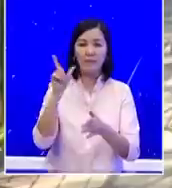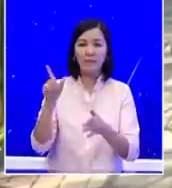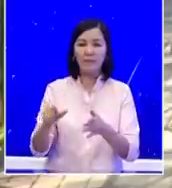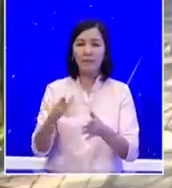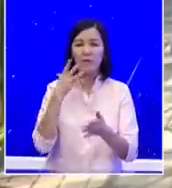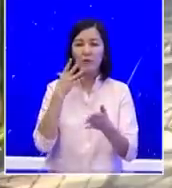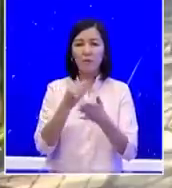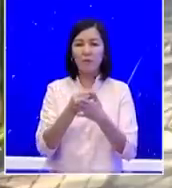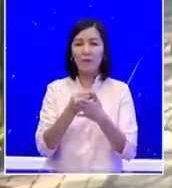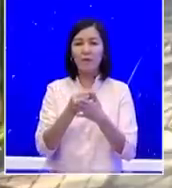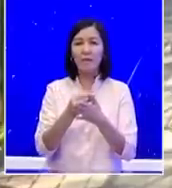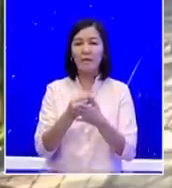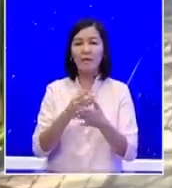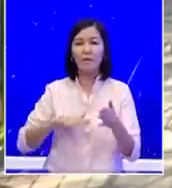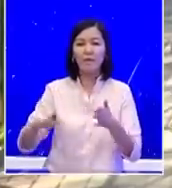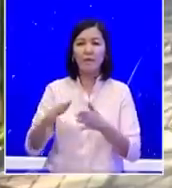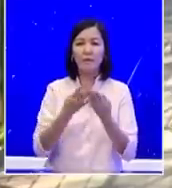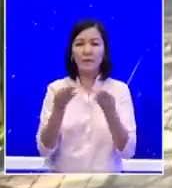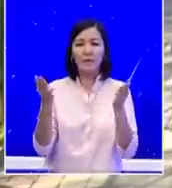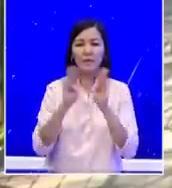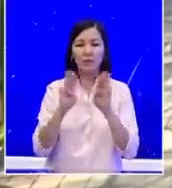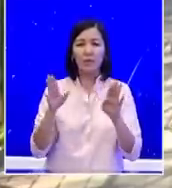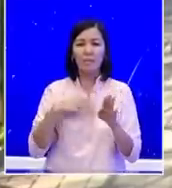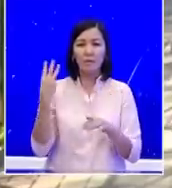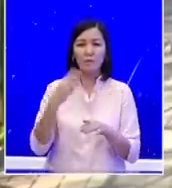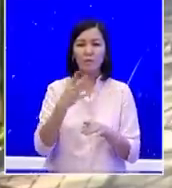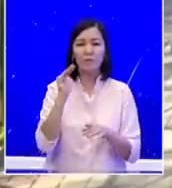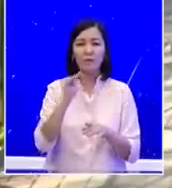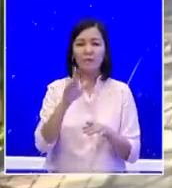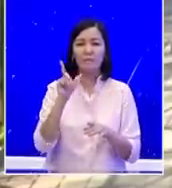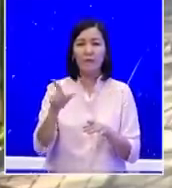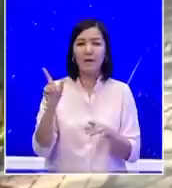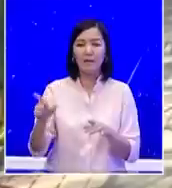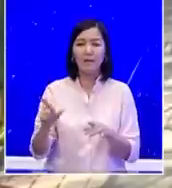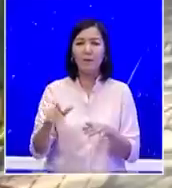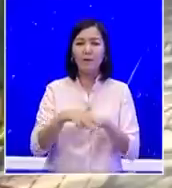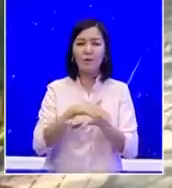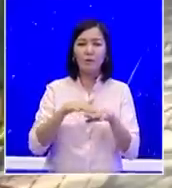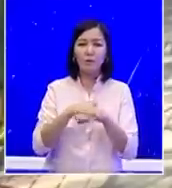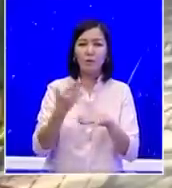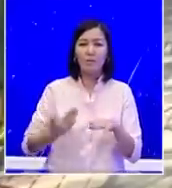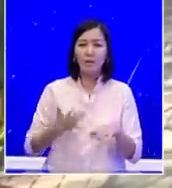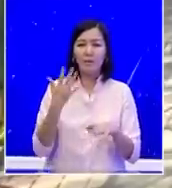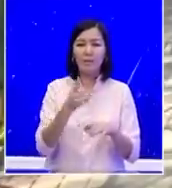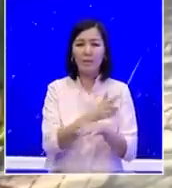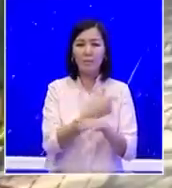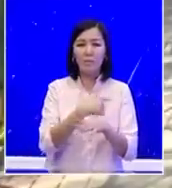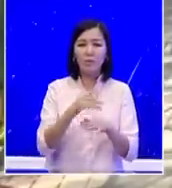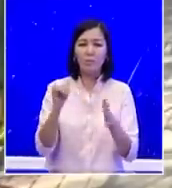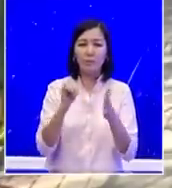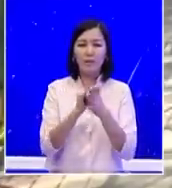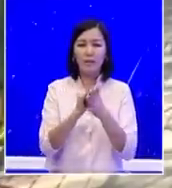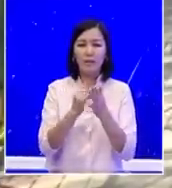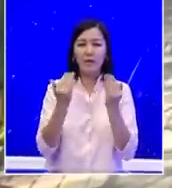сәйкес Шелек ауылдық округі карантинге жабылды. 35 мыңнан аса тұрғыны бар елді мекенде 5 блок бекеті қойылды.